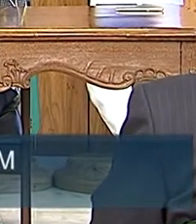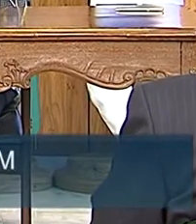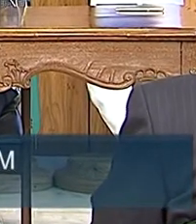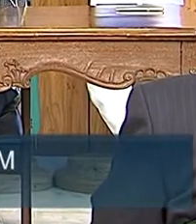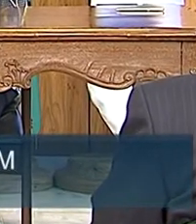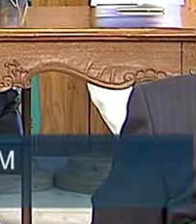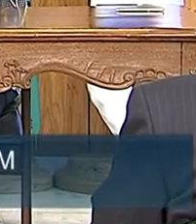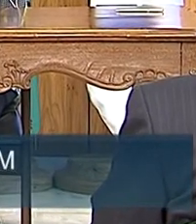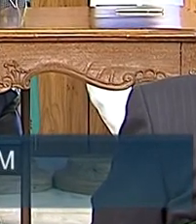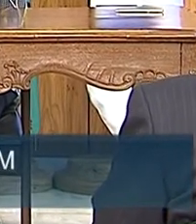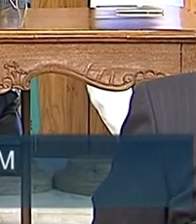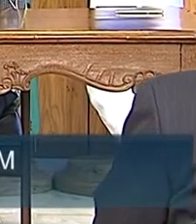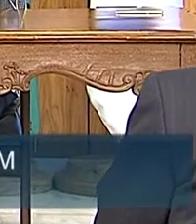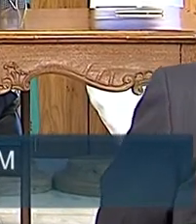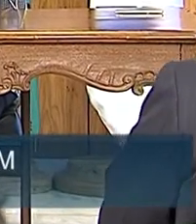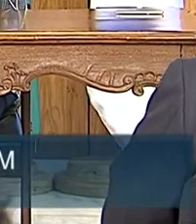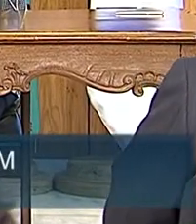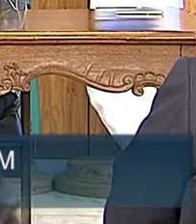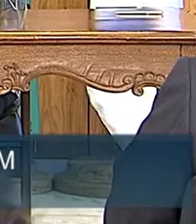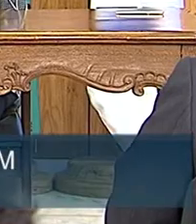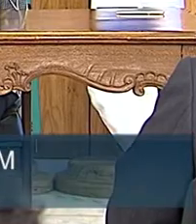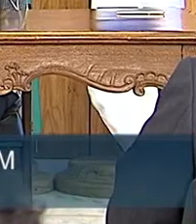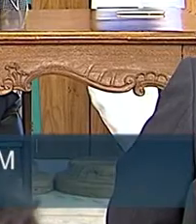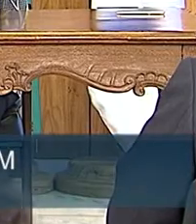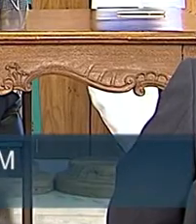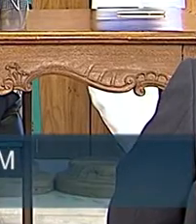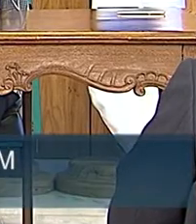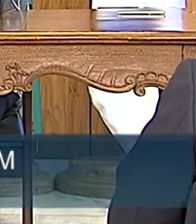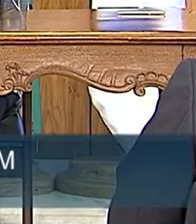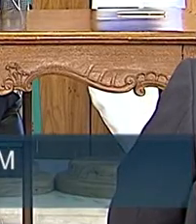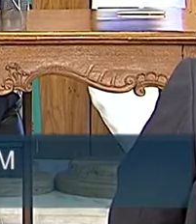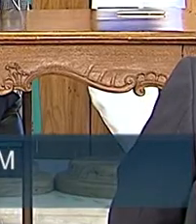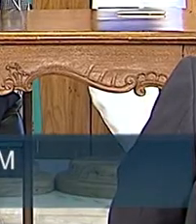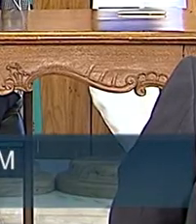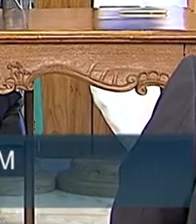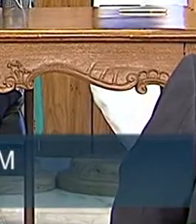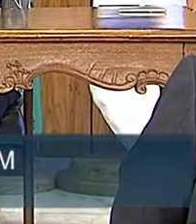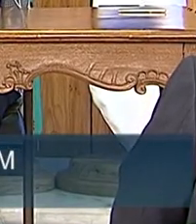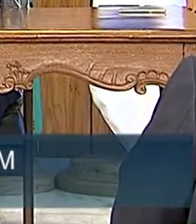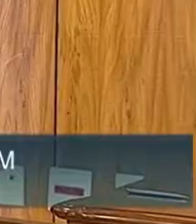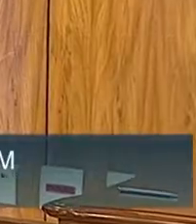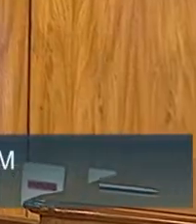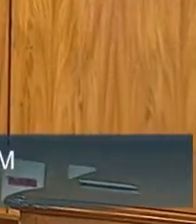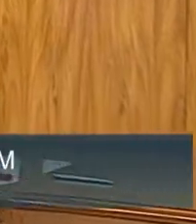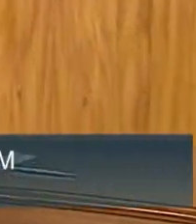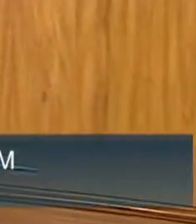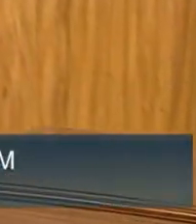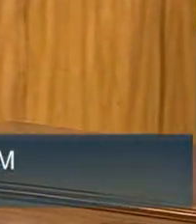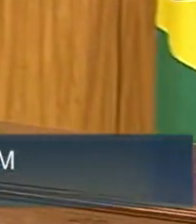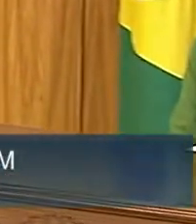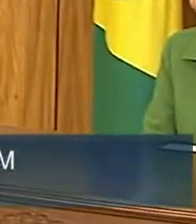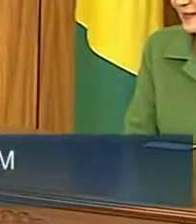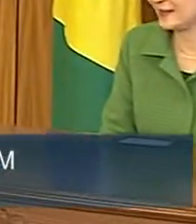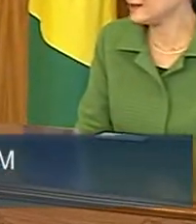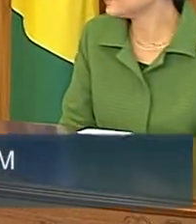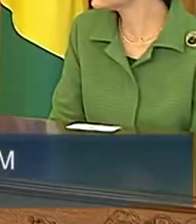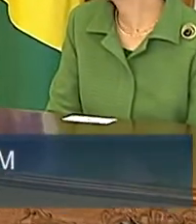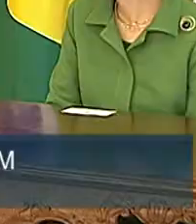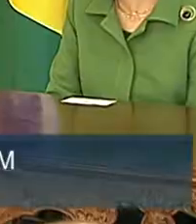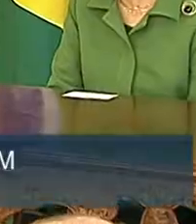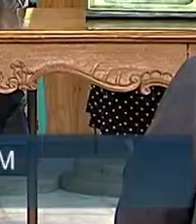조세의 이중과세 회피와 탈세 방지를 위한 협약의 개정 의정서를